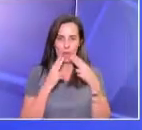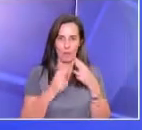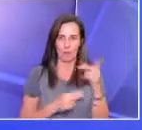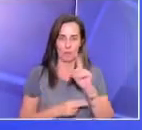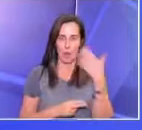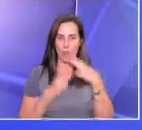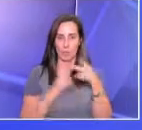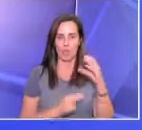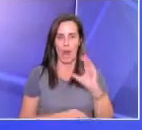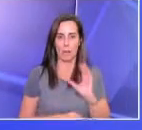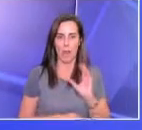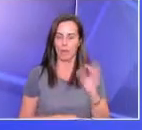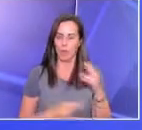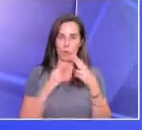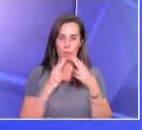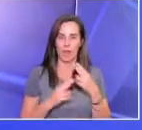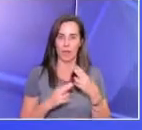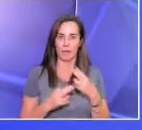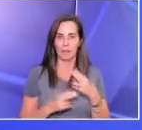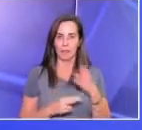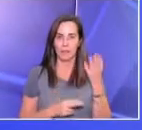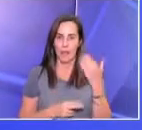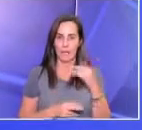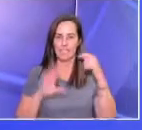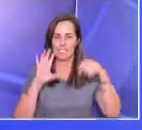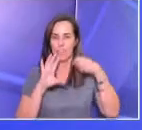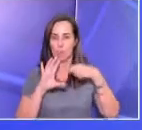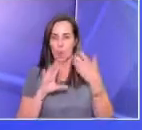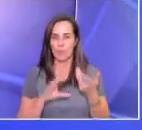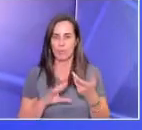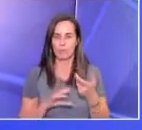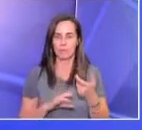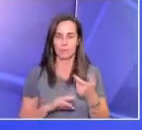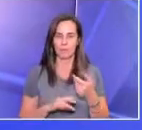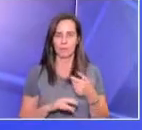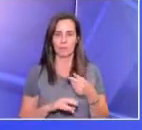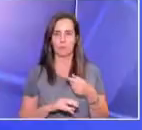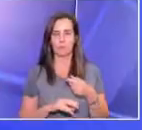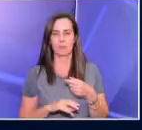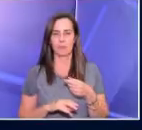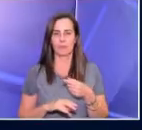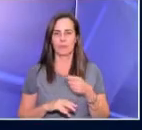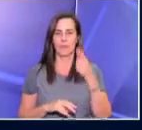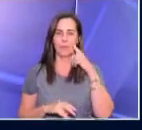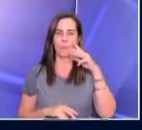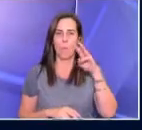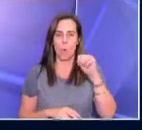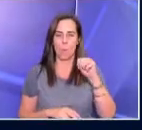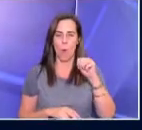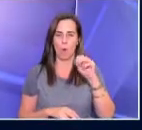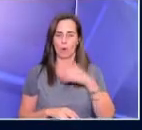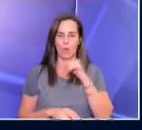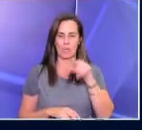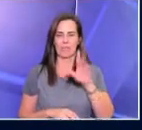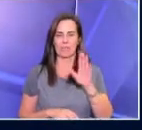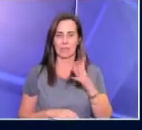חיפשתי תגובה ולא הייתה תגובה. לא הייתה תגובה של קמפיין. היו סרטונים שראו שיצאו... בוא תשים את מולנר עם תיאטרון בובות שהוא מנהל אותו. אני לא נכנס